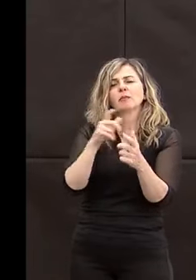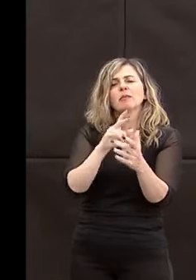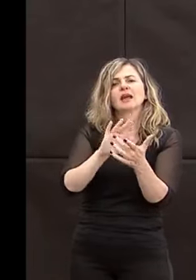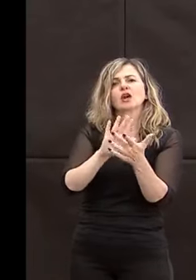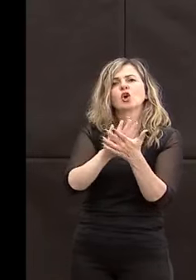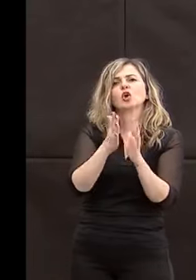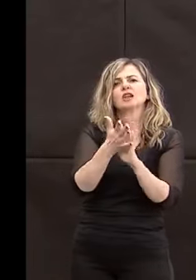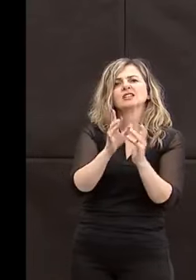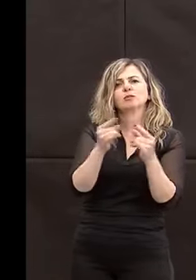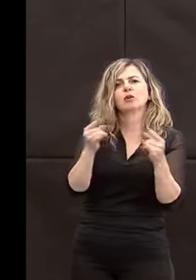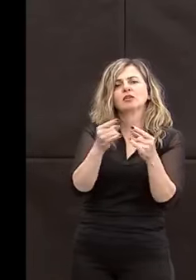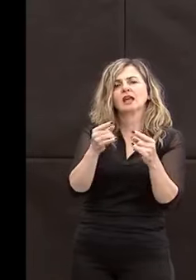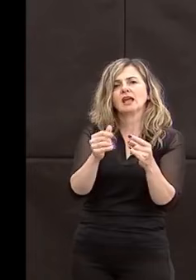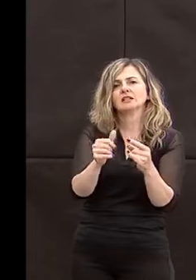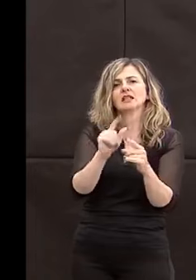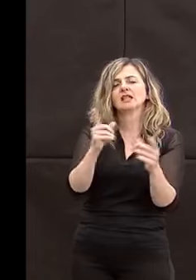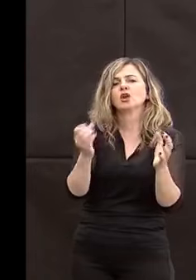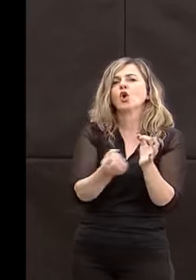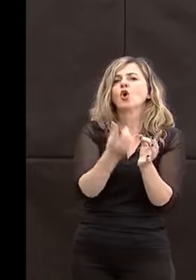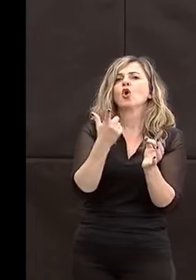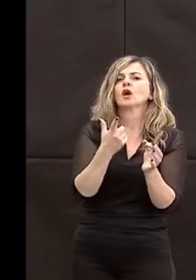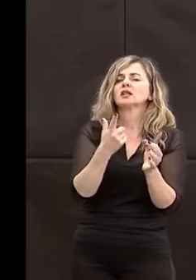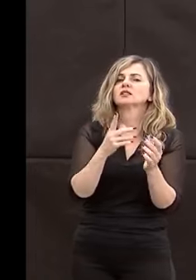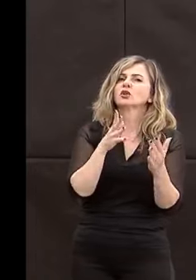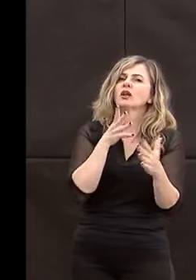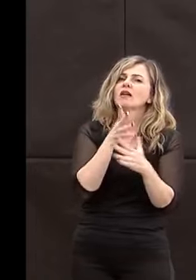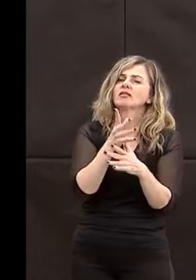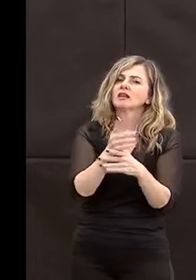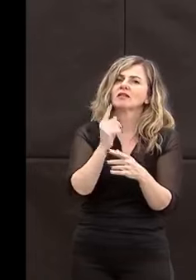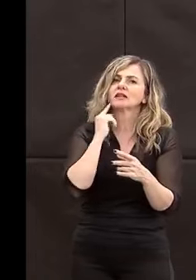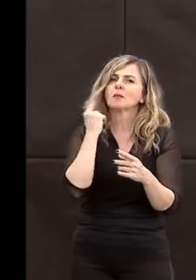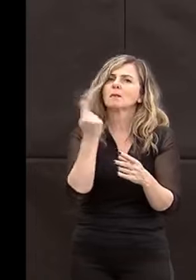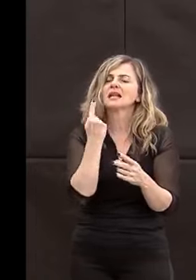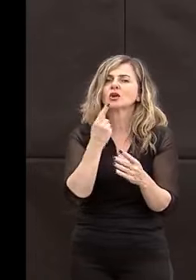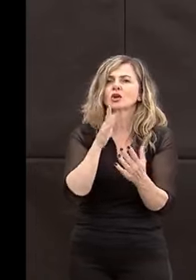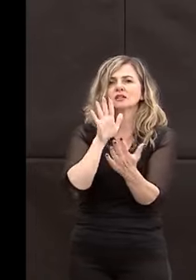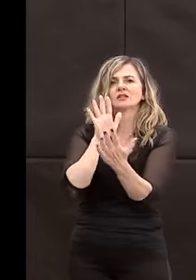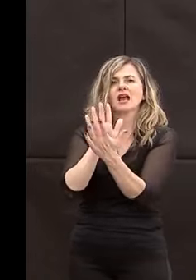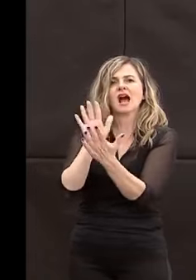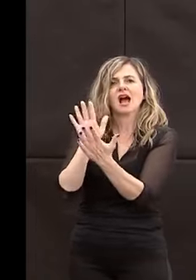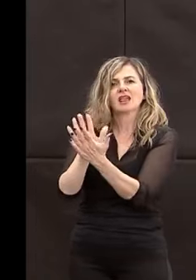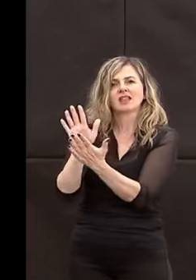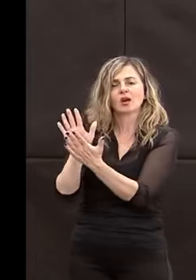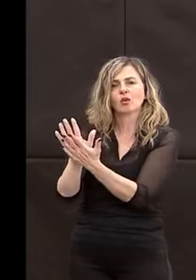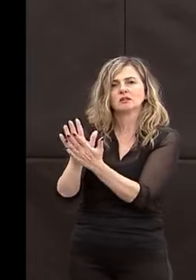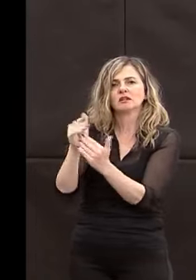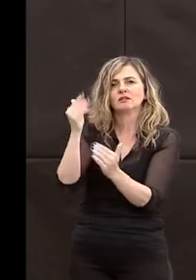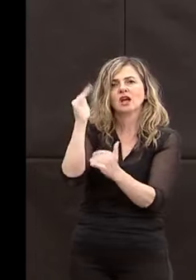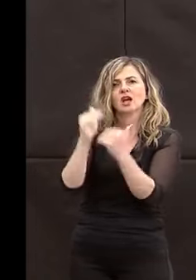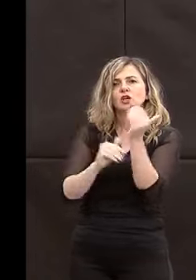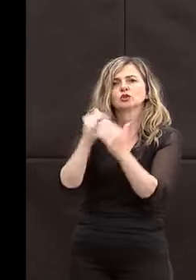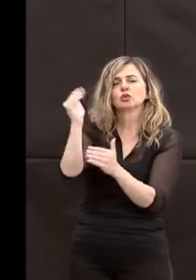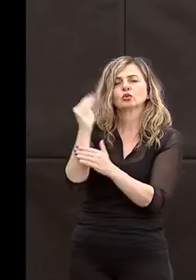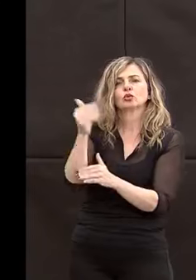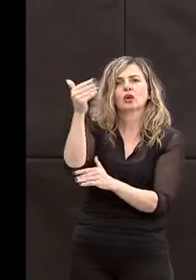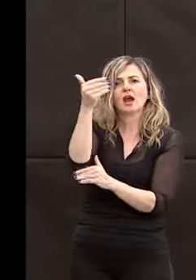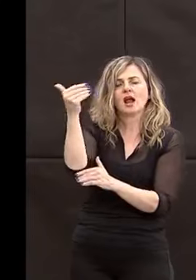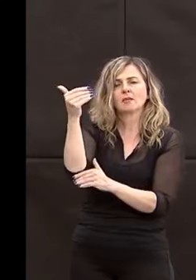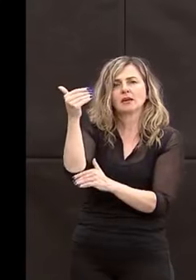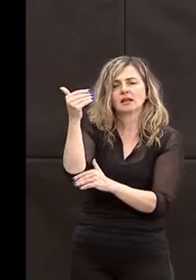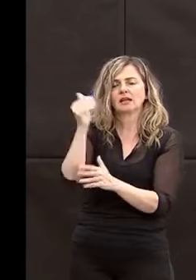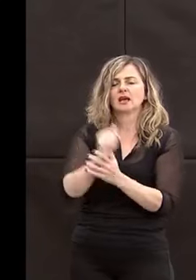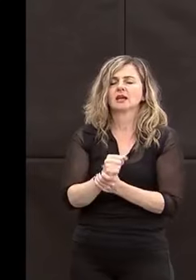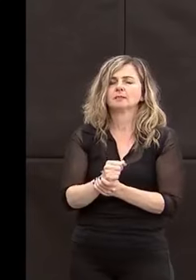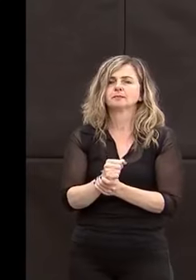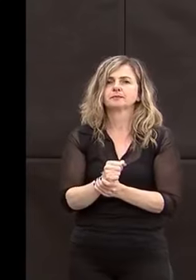occasione in occasione di interventi migliorativi adeguati vi delle strutture alberghiere c'è poi un aspetto